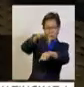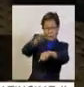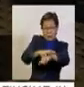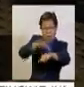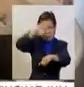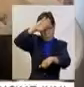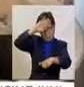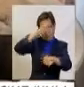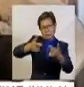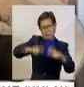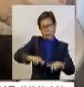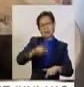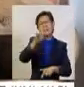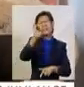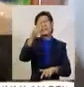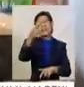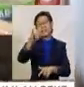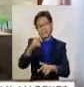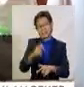terjadilah.